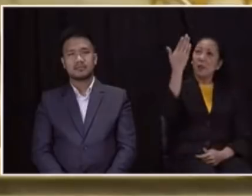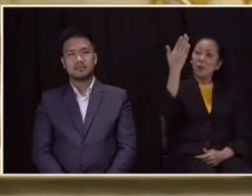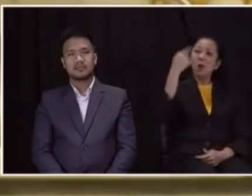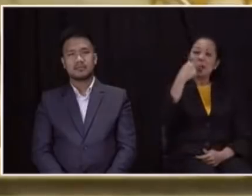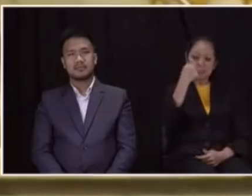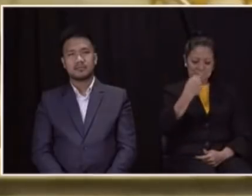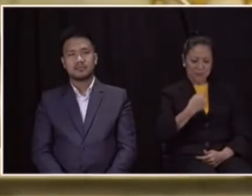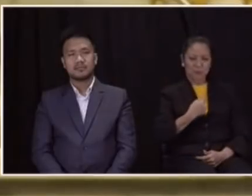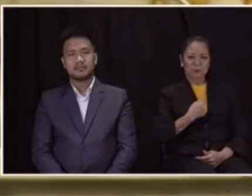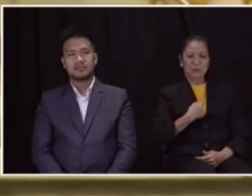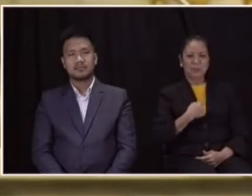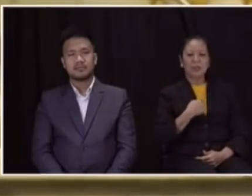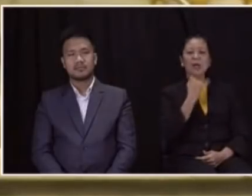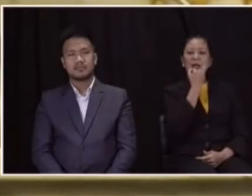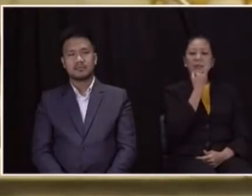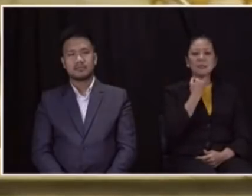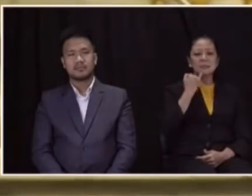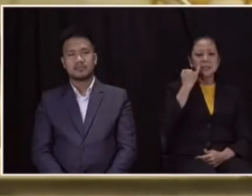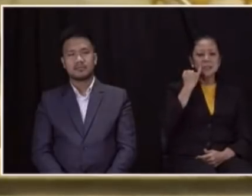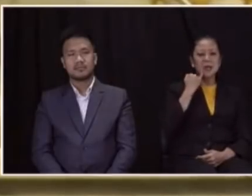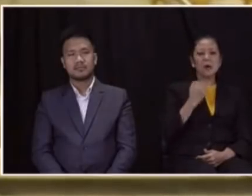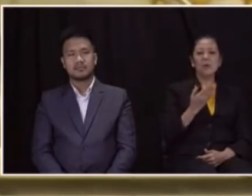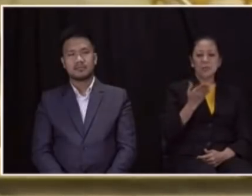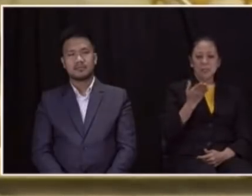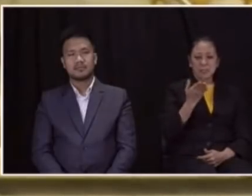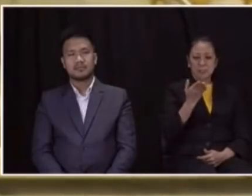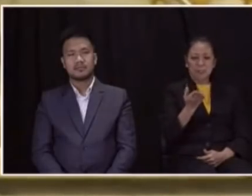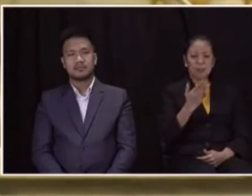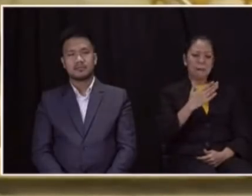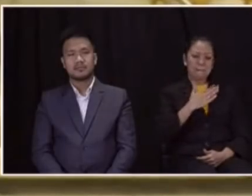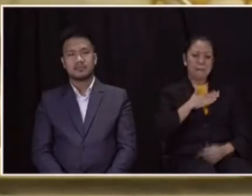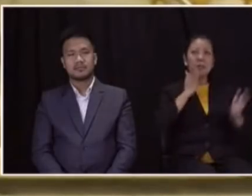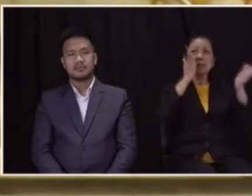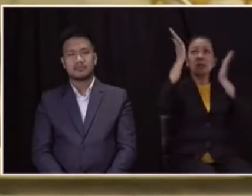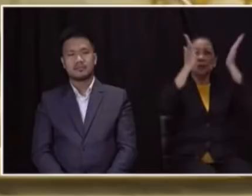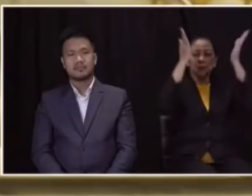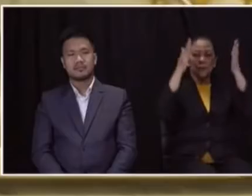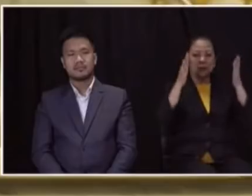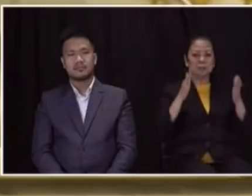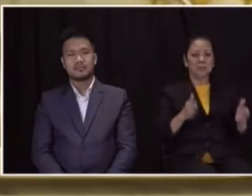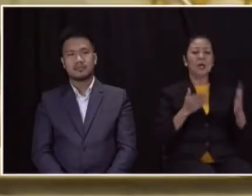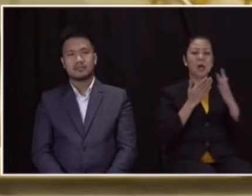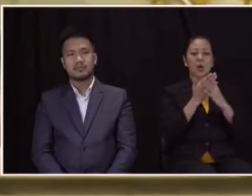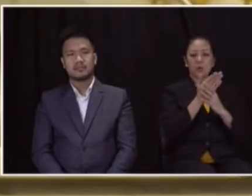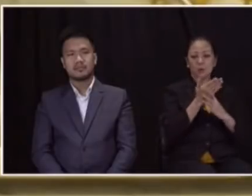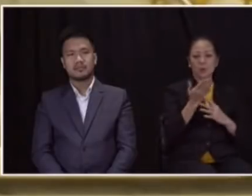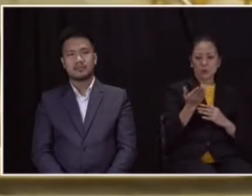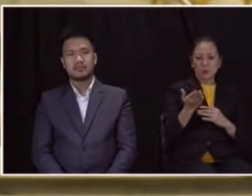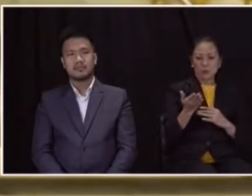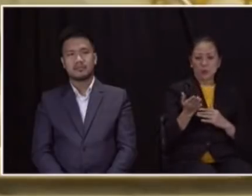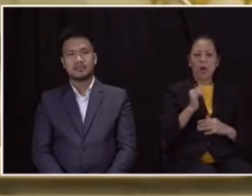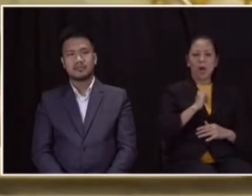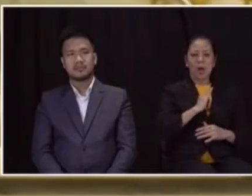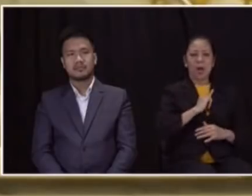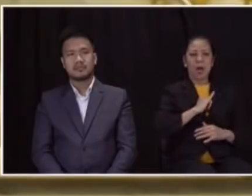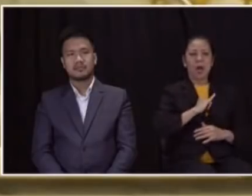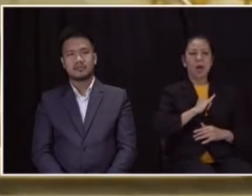akin, Israel, ikaw ay lingkod ko. Sa pamamagitan mo,